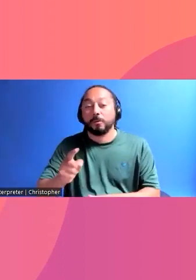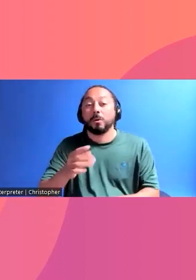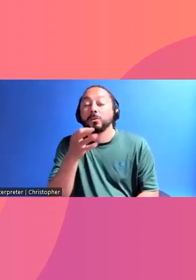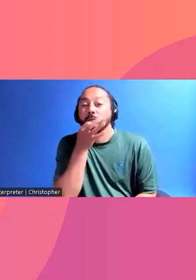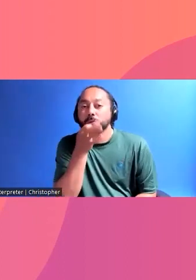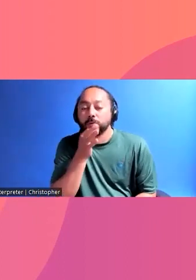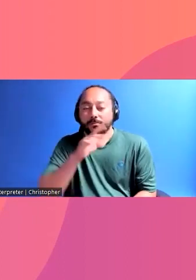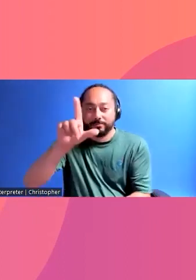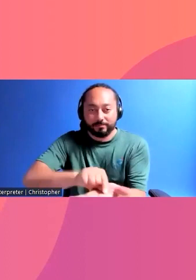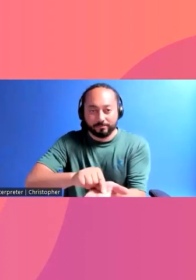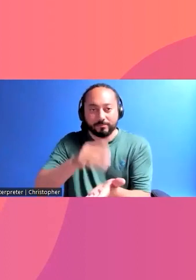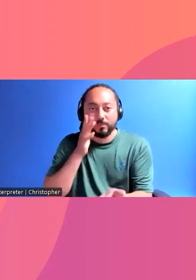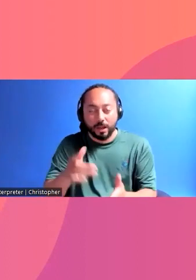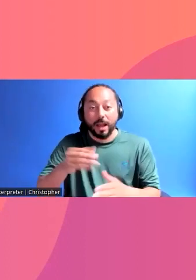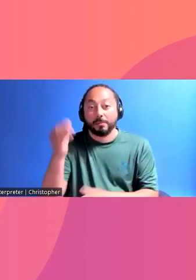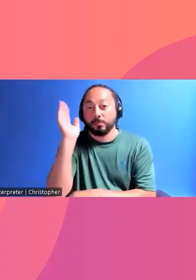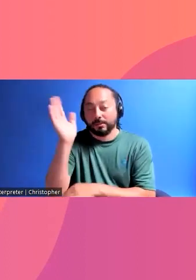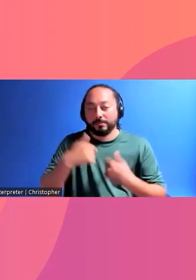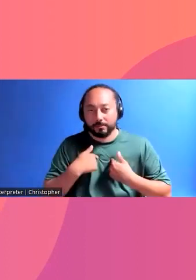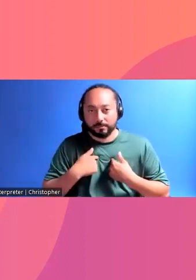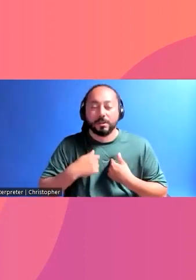sur les publications qui s'en viennent.